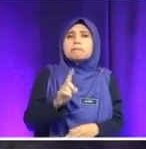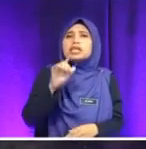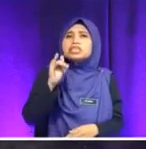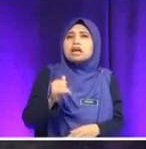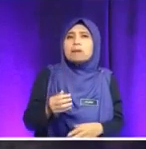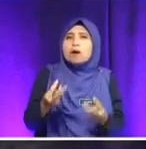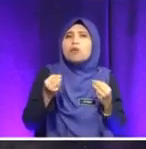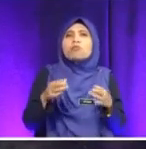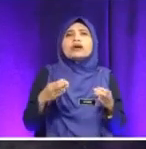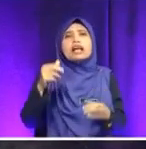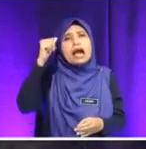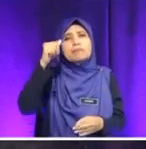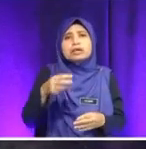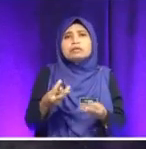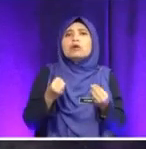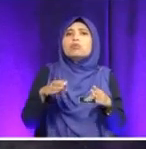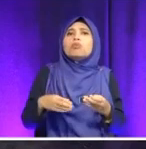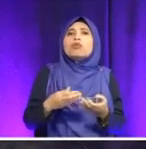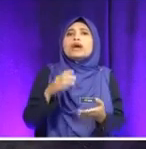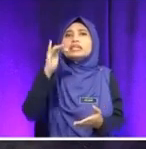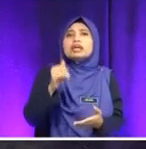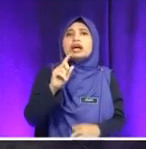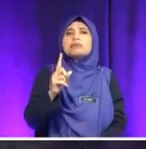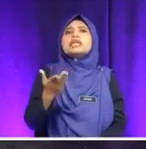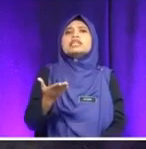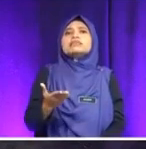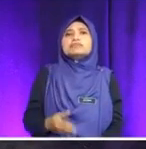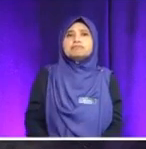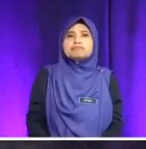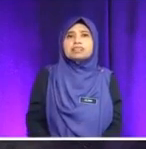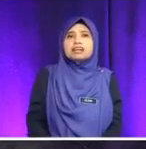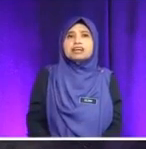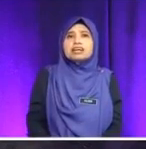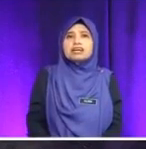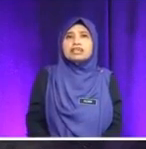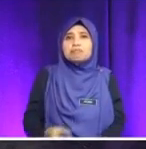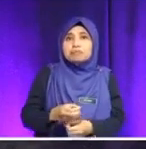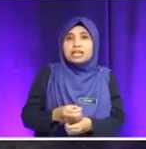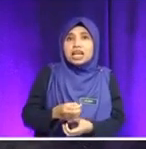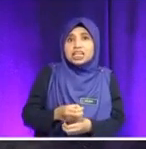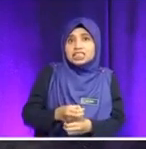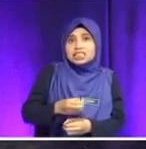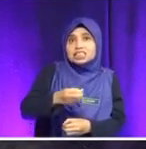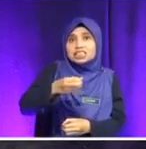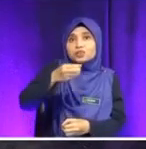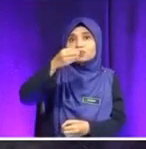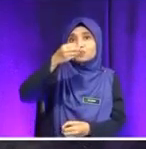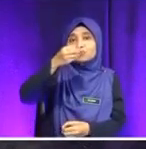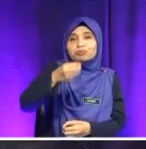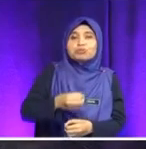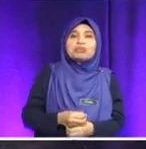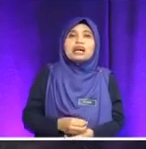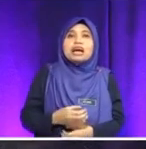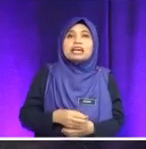nak buat? Saya rasa cikgu saya suka pula tengok menara ni cikgu. Menara boleh ni? Okey, menara ni sebenarnya yang paling senang kita